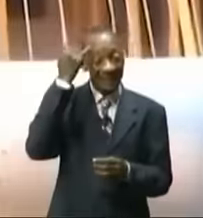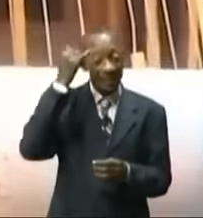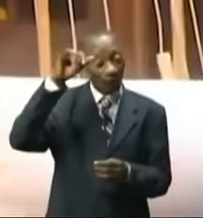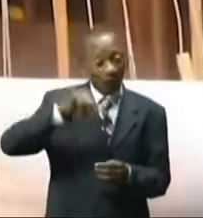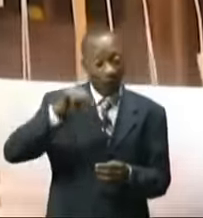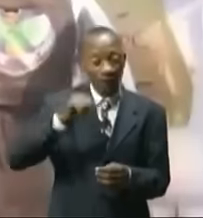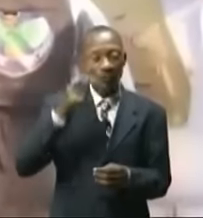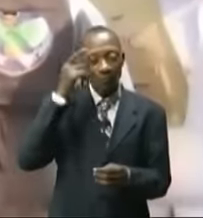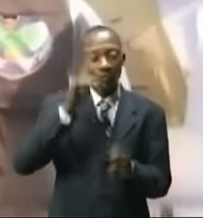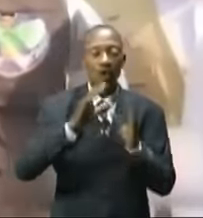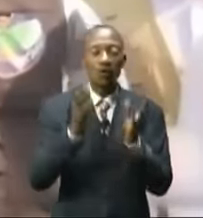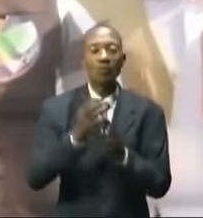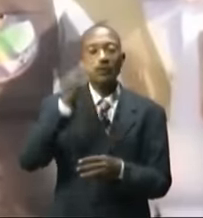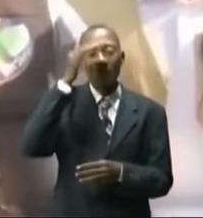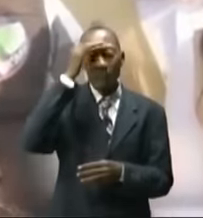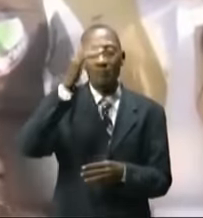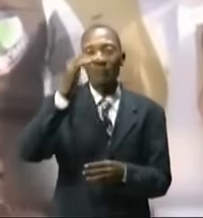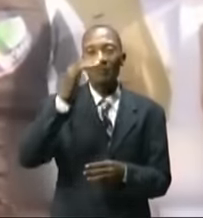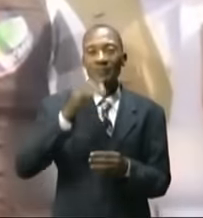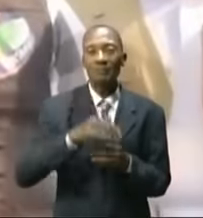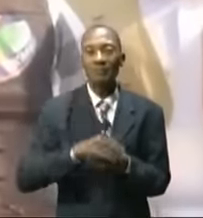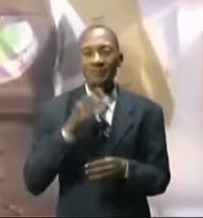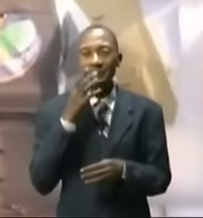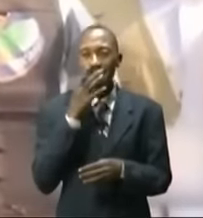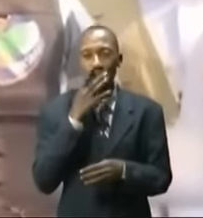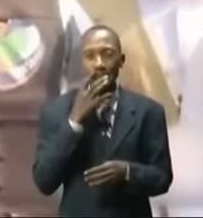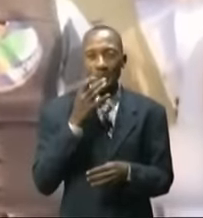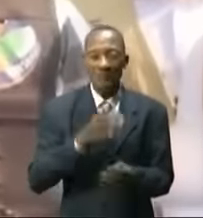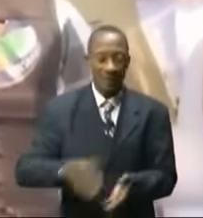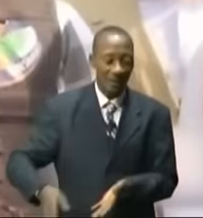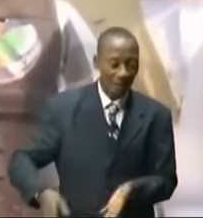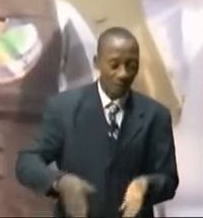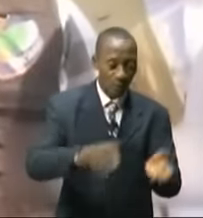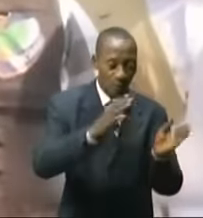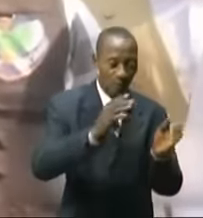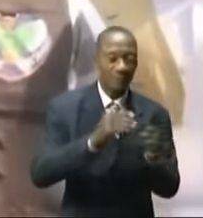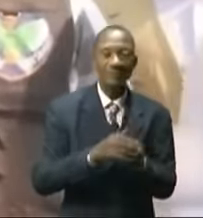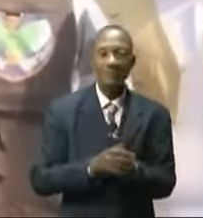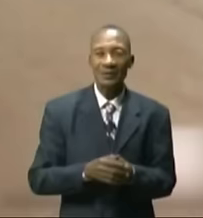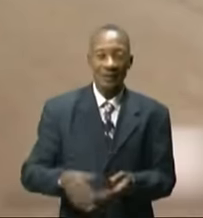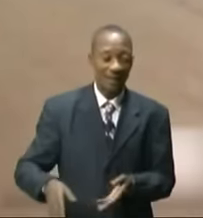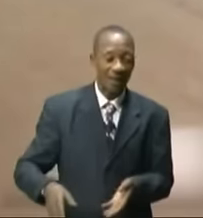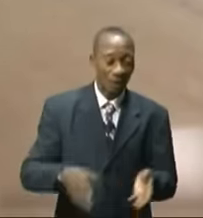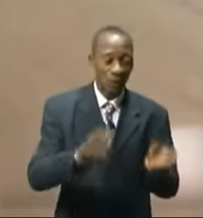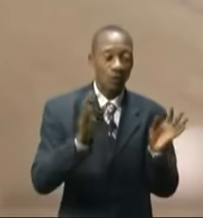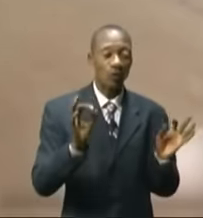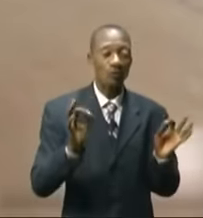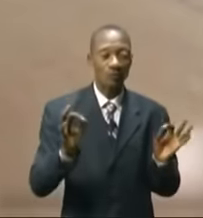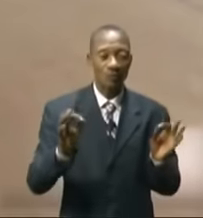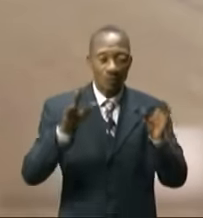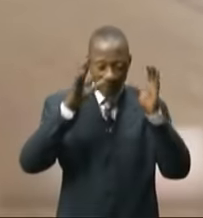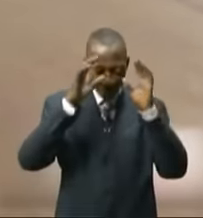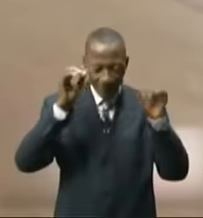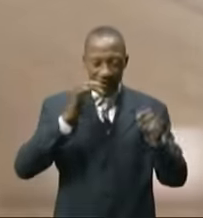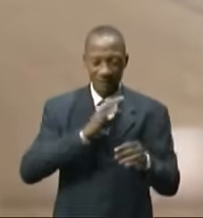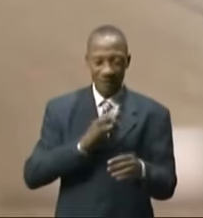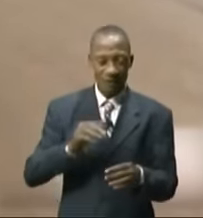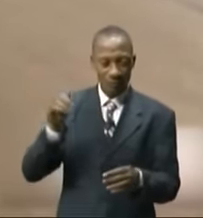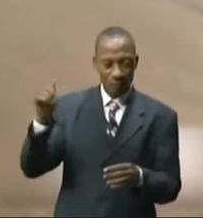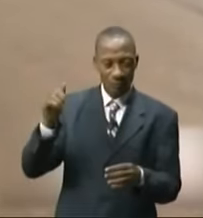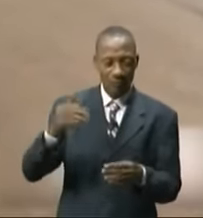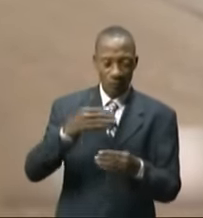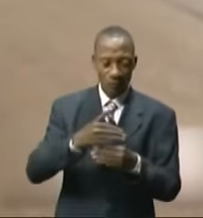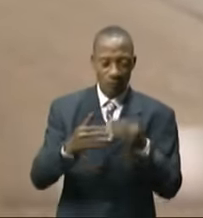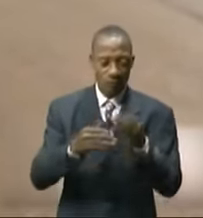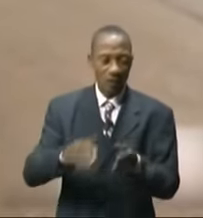ici, nous sommes sur la route que le chef de l'État est en train de construire, une route qui va de